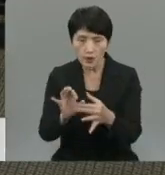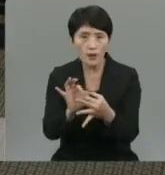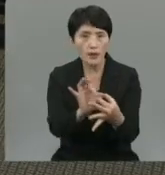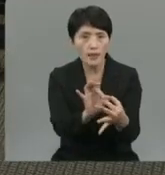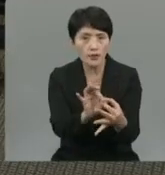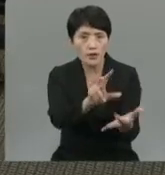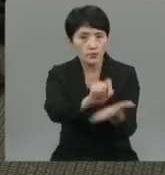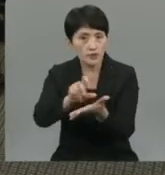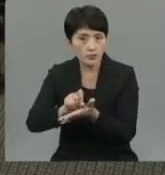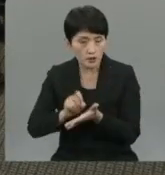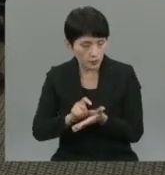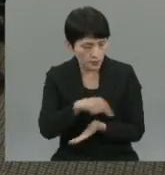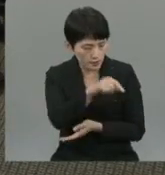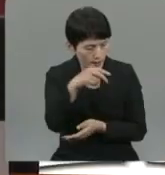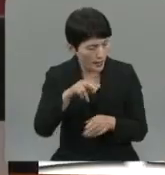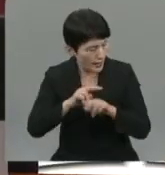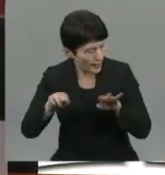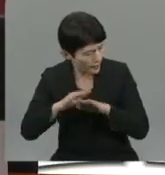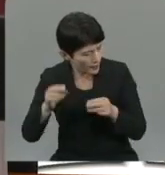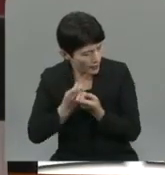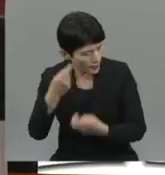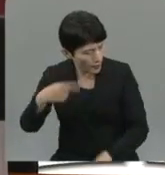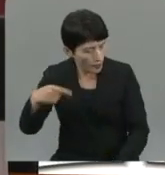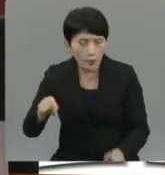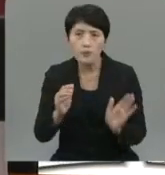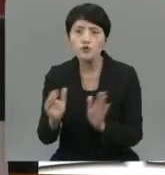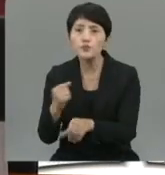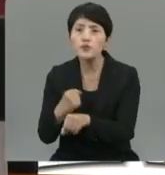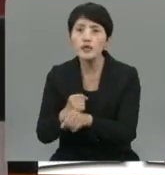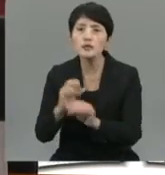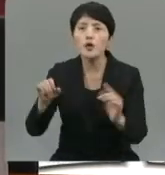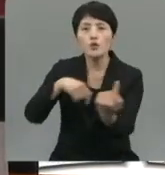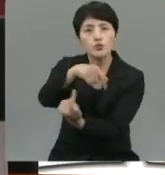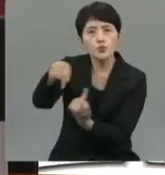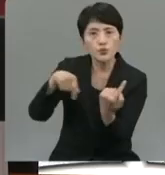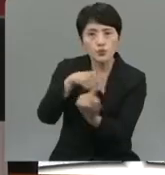nội bộ trong xã hội chẩn đoán động lực điều hành quốc gia